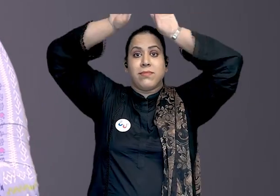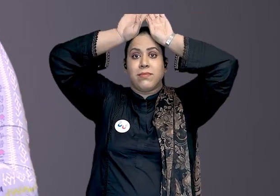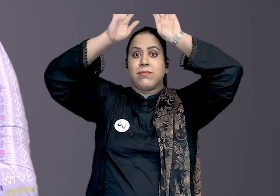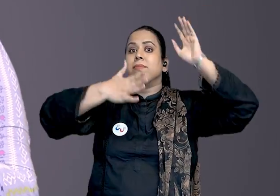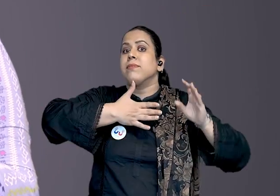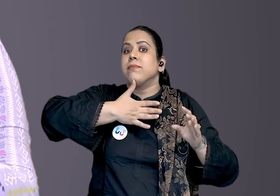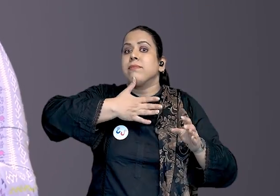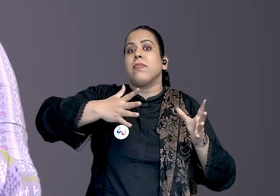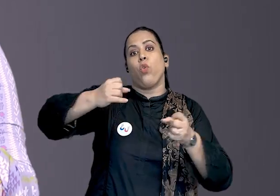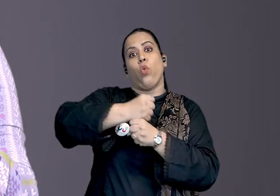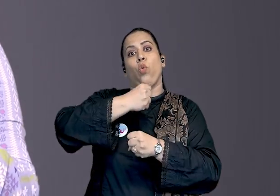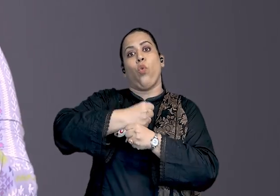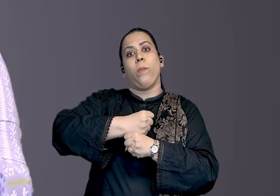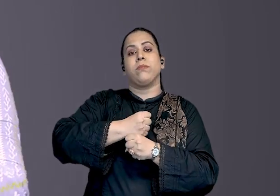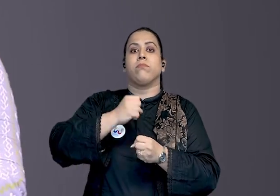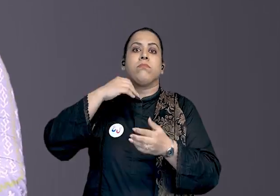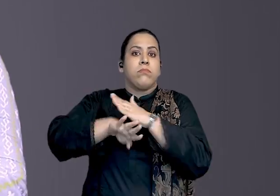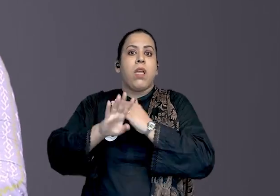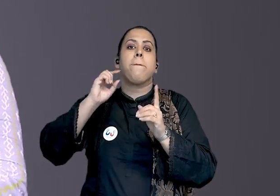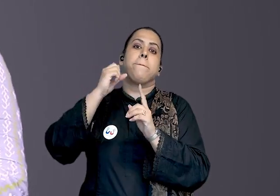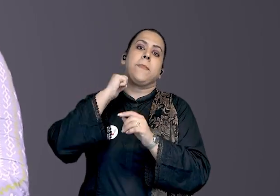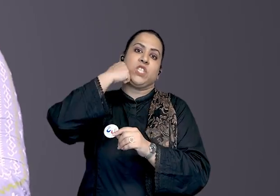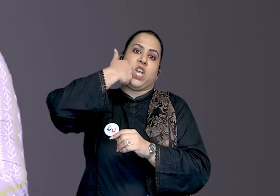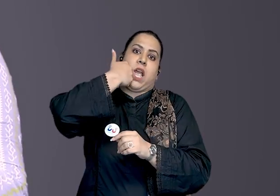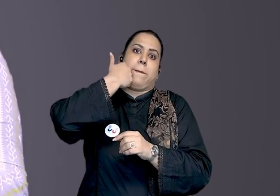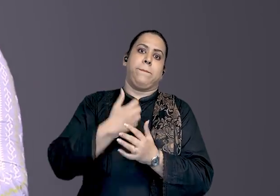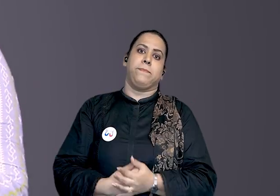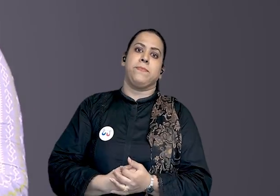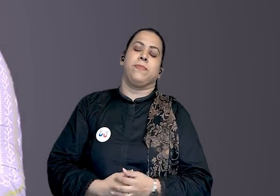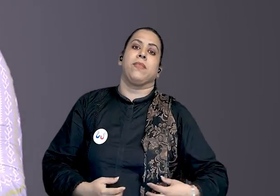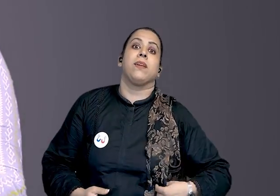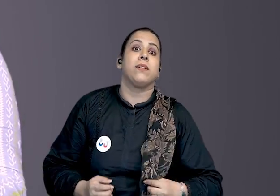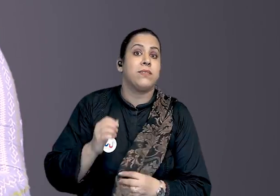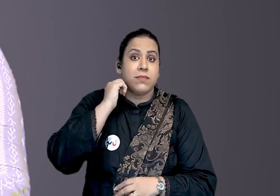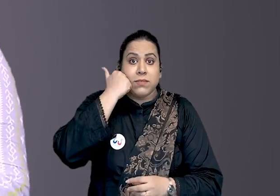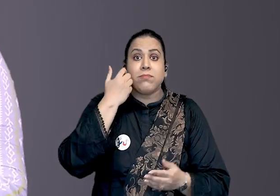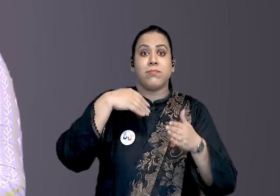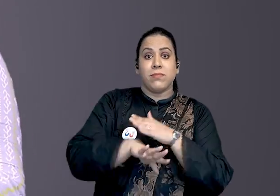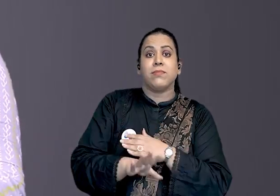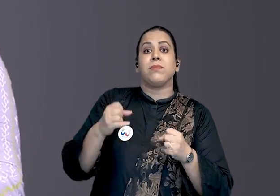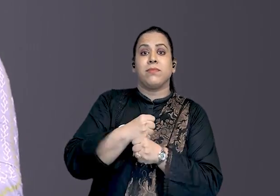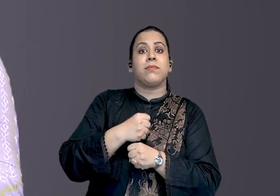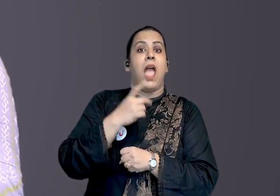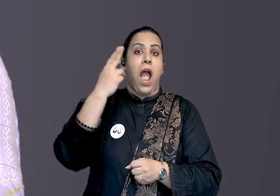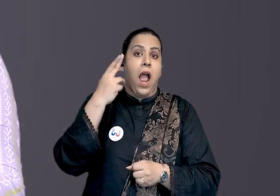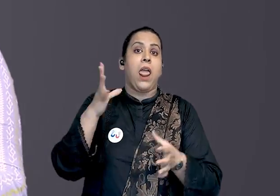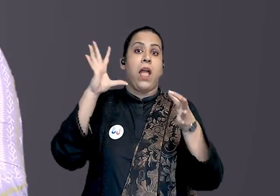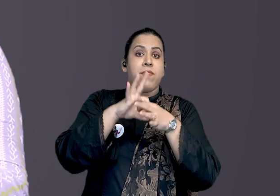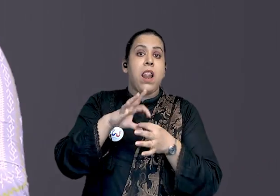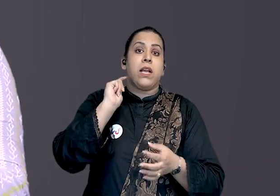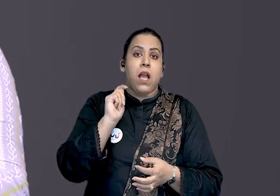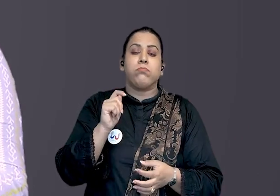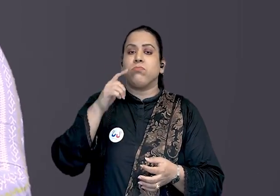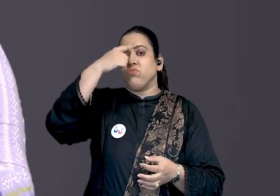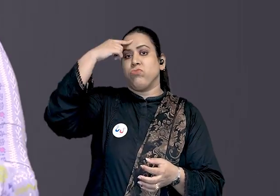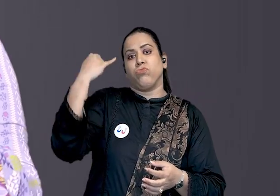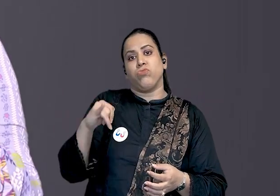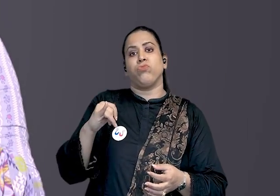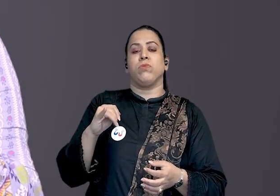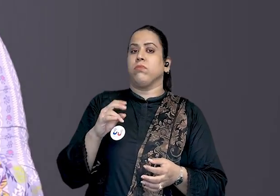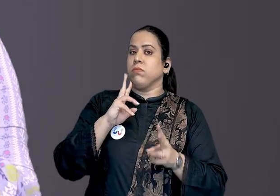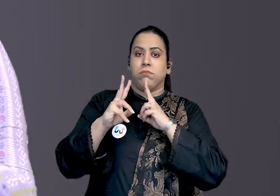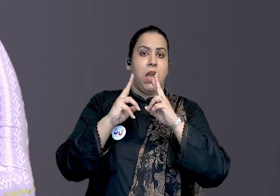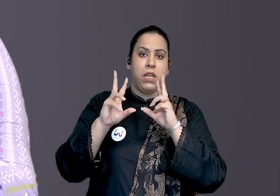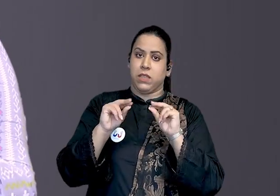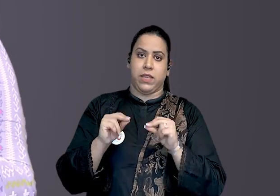19th सेंचुरी जो है वो डायरेक्टली लिंक्ड है सिख दौरे हुकूमत के साथ, जो कि पंजाब में हुकूमत कर रहे थे उस वक़्त. तो सिख दौरे हुकूमत के